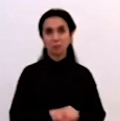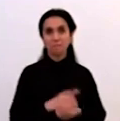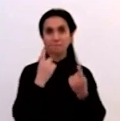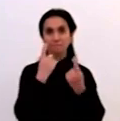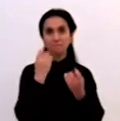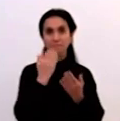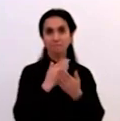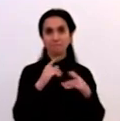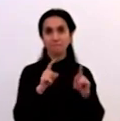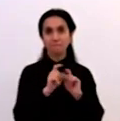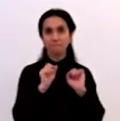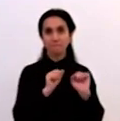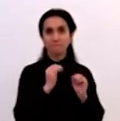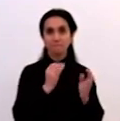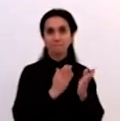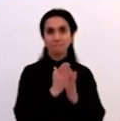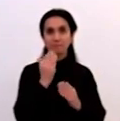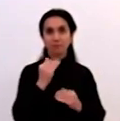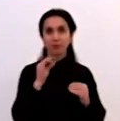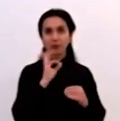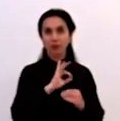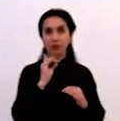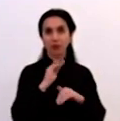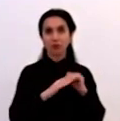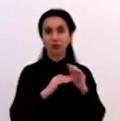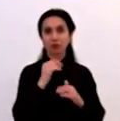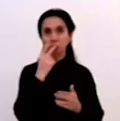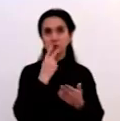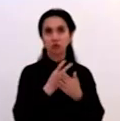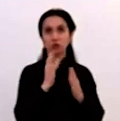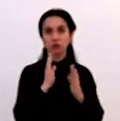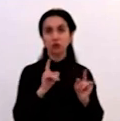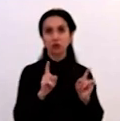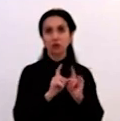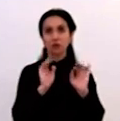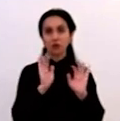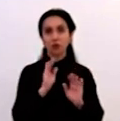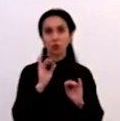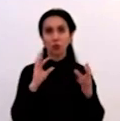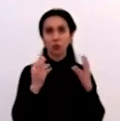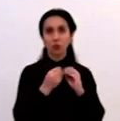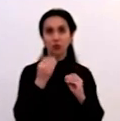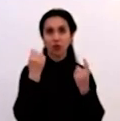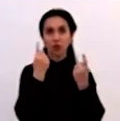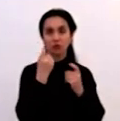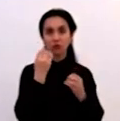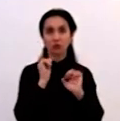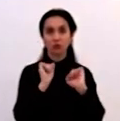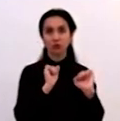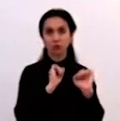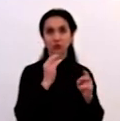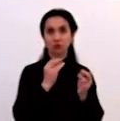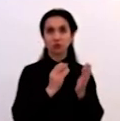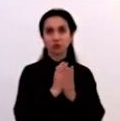Axborotni muhofaza qilish tizimlaridan foydalanish amaliyoti shuni ko'rsatadiki, faqatgina kompleks axborotlarni muhofaza